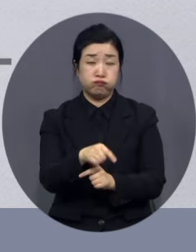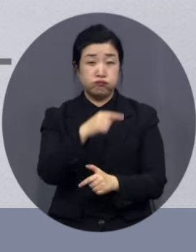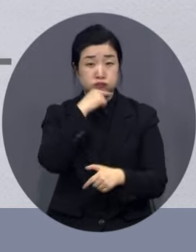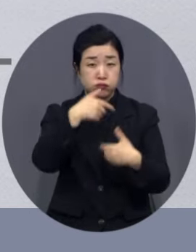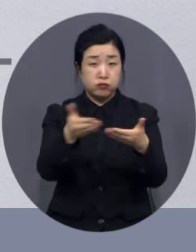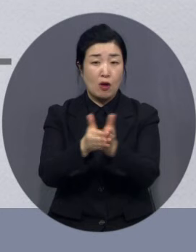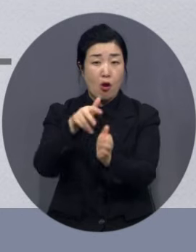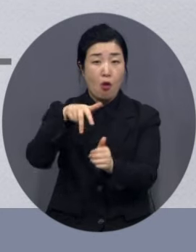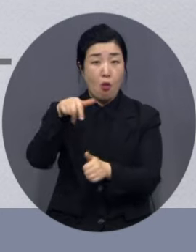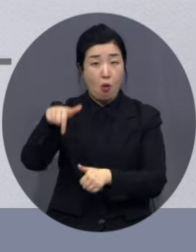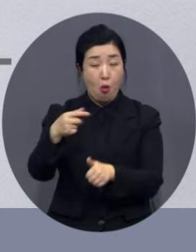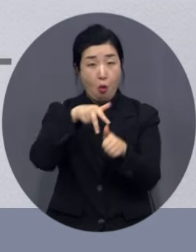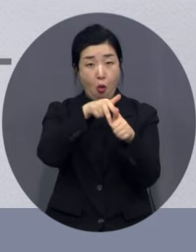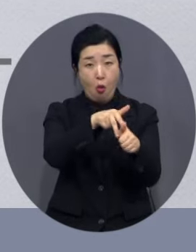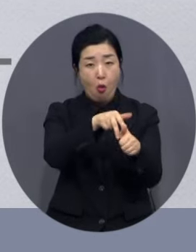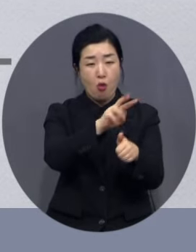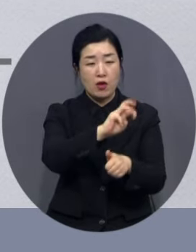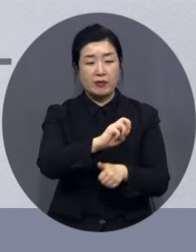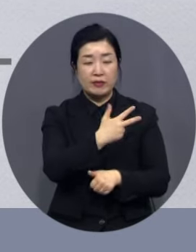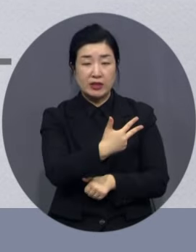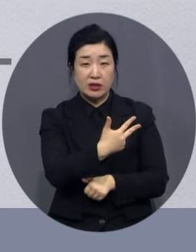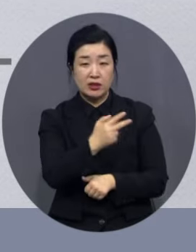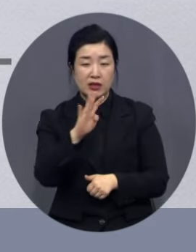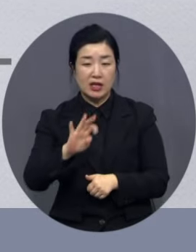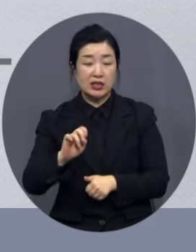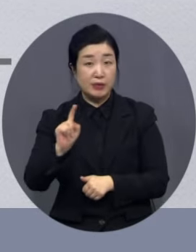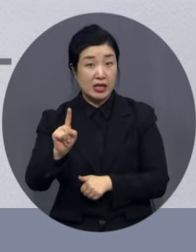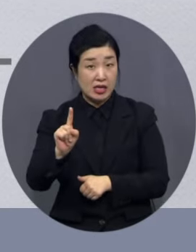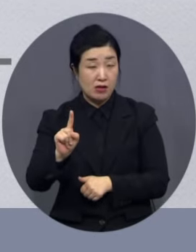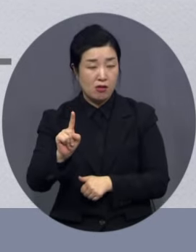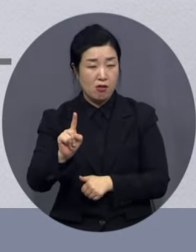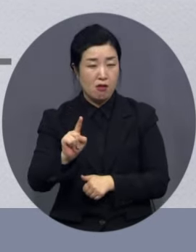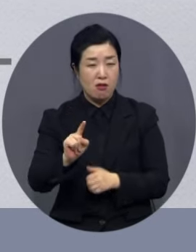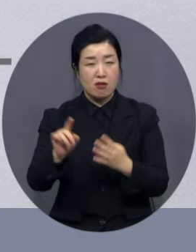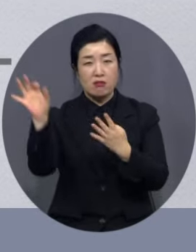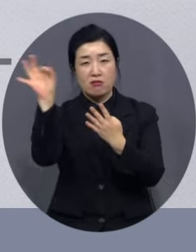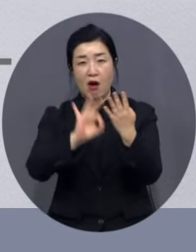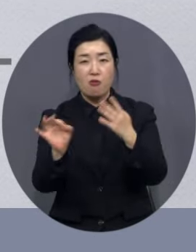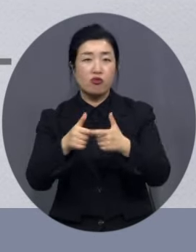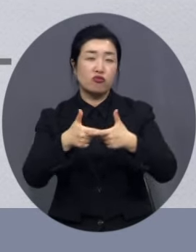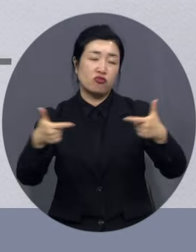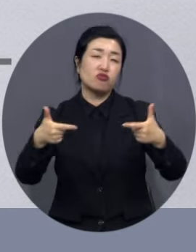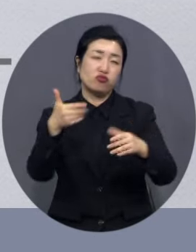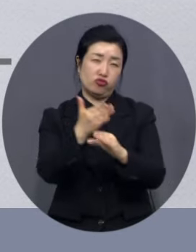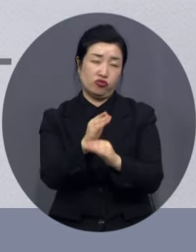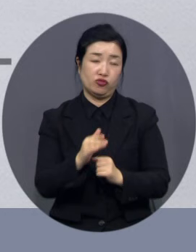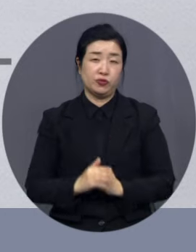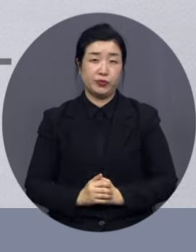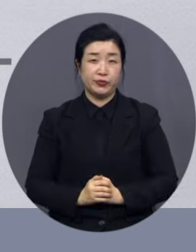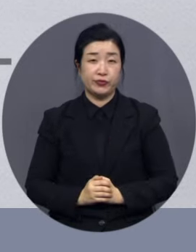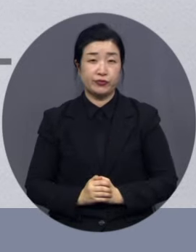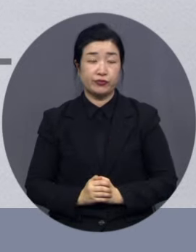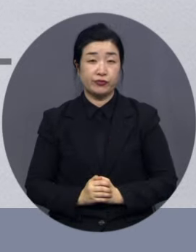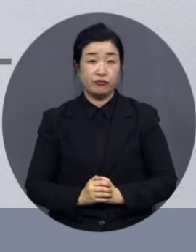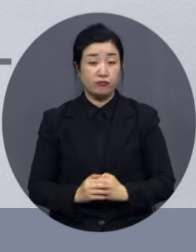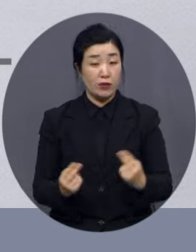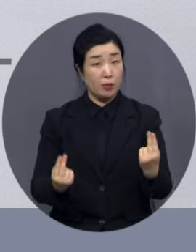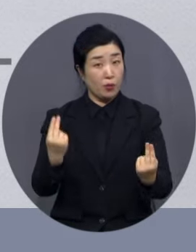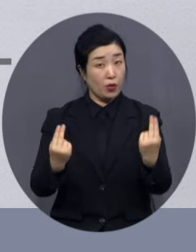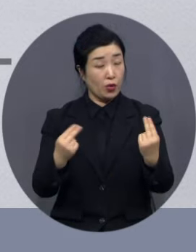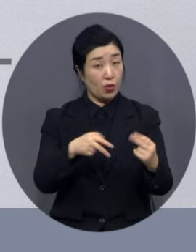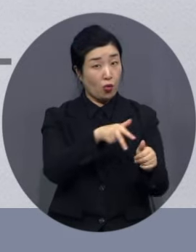고기철 후보는 37% 41% 4% 포인트가 높아졌습니다 아 두 후보의